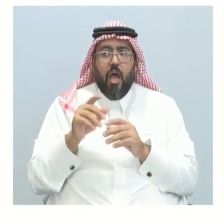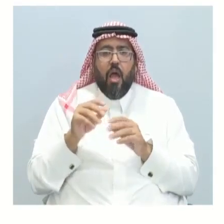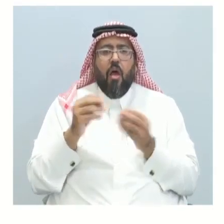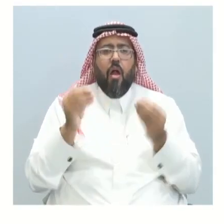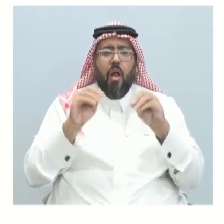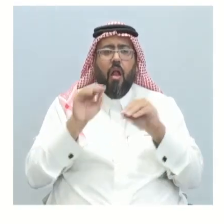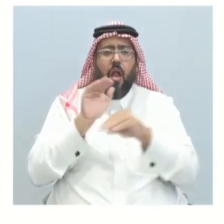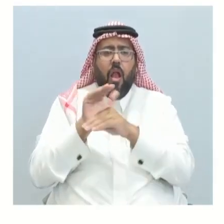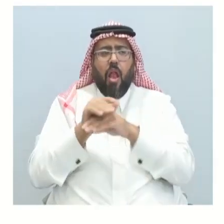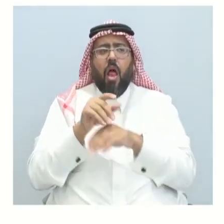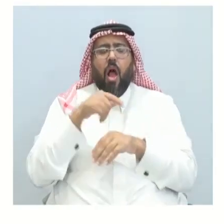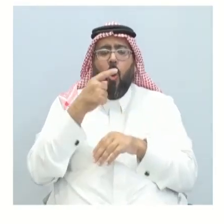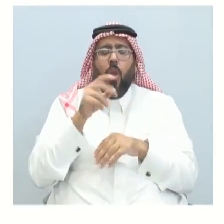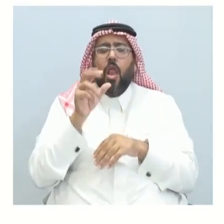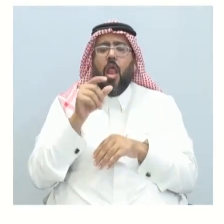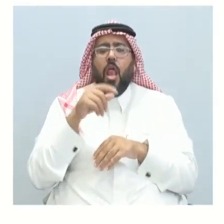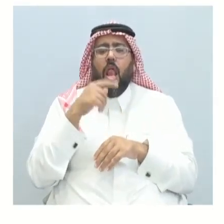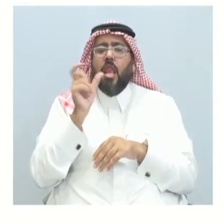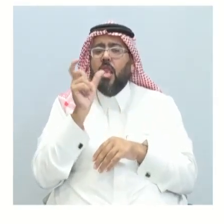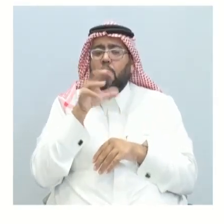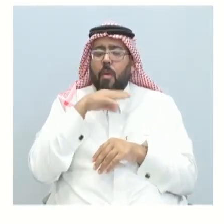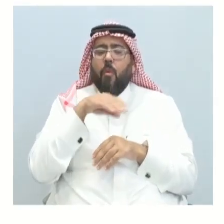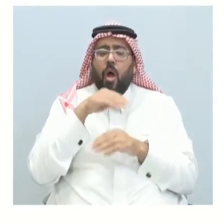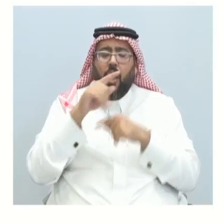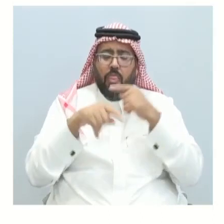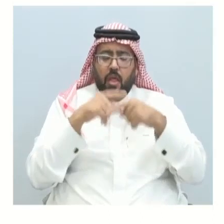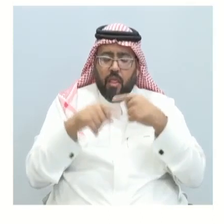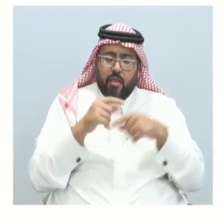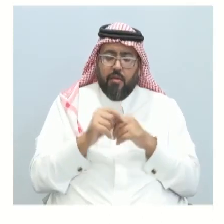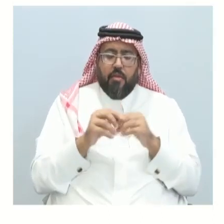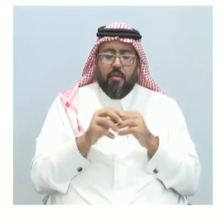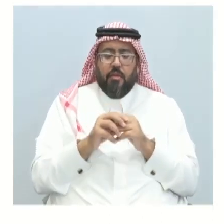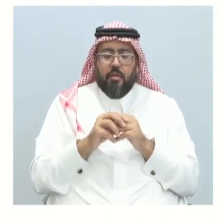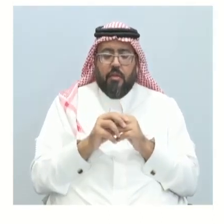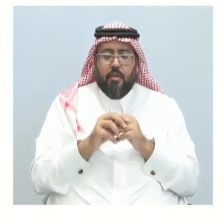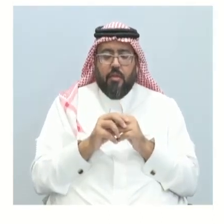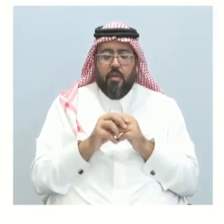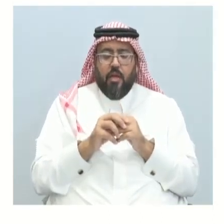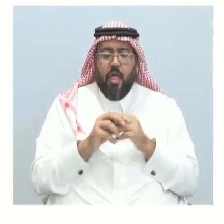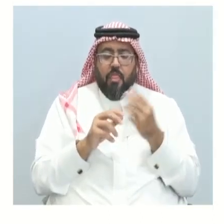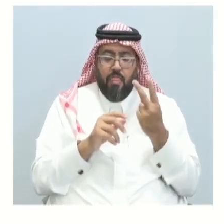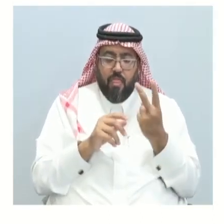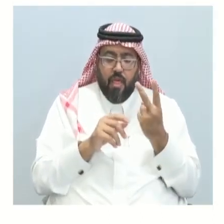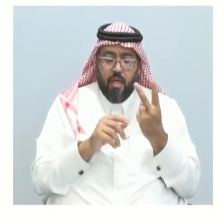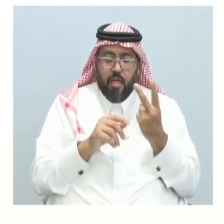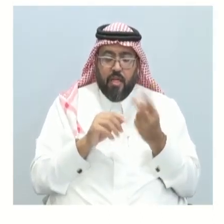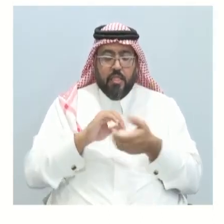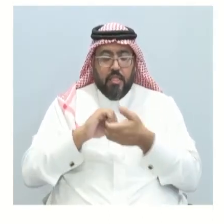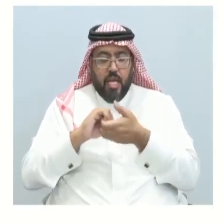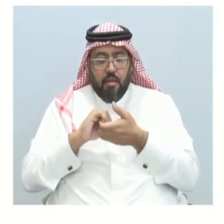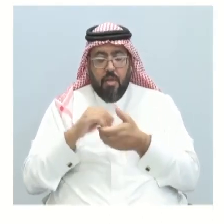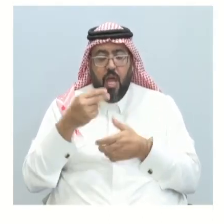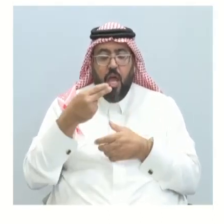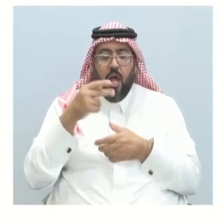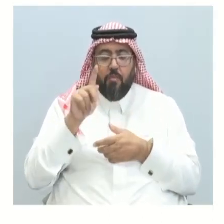المكثرين لروايه الحديث وهو من المكثرين لروايه الحديث ايضا الصحابي الاخر